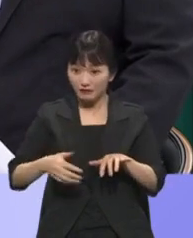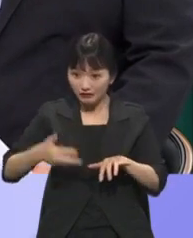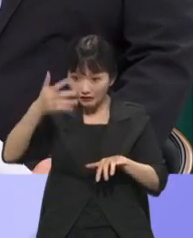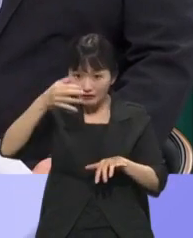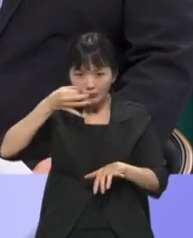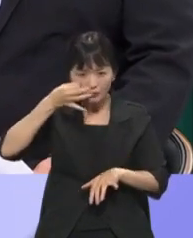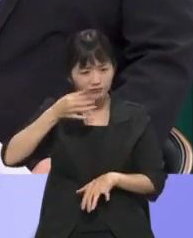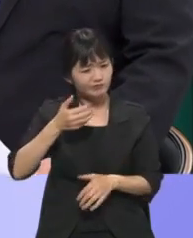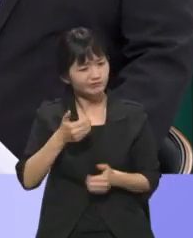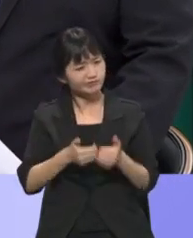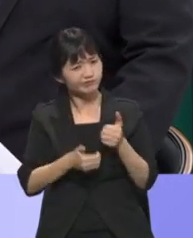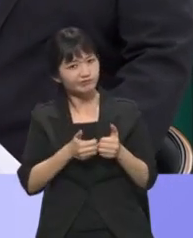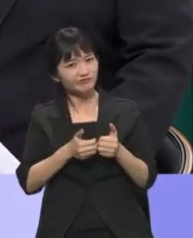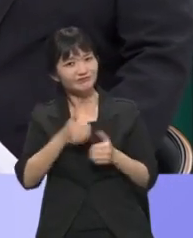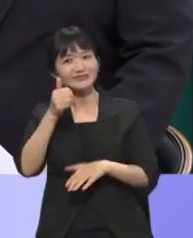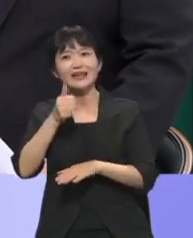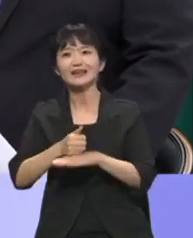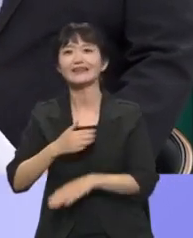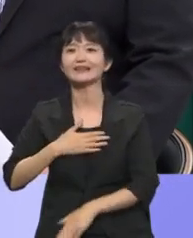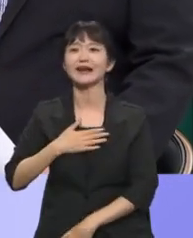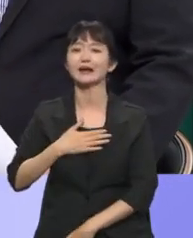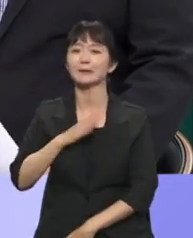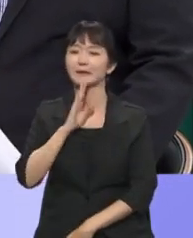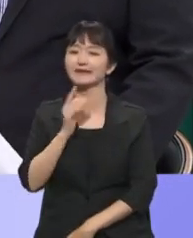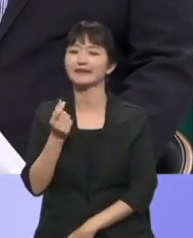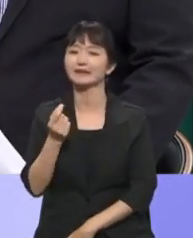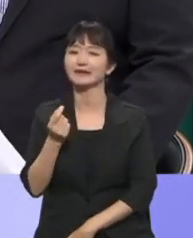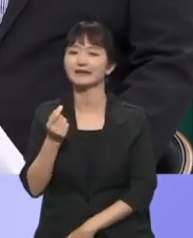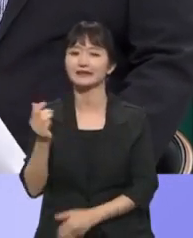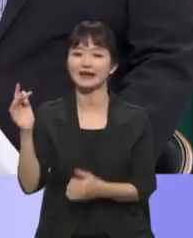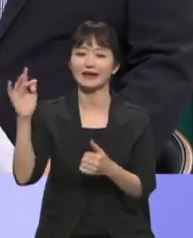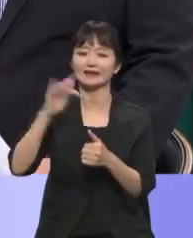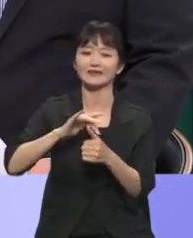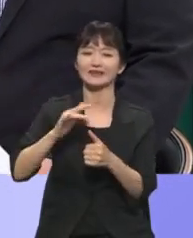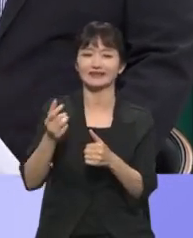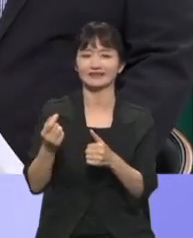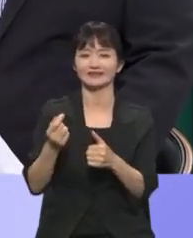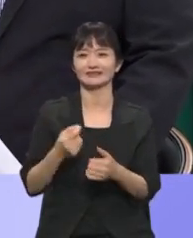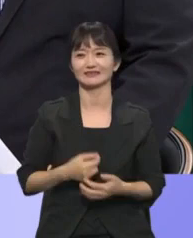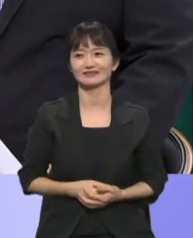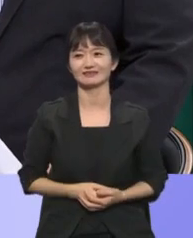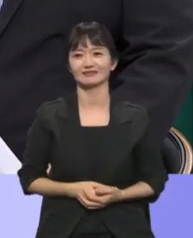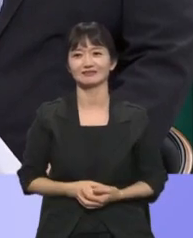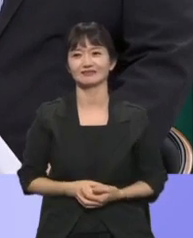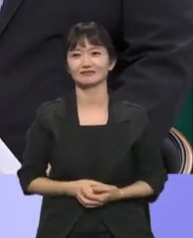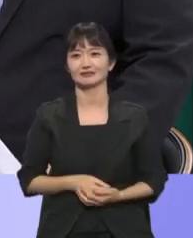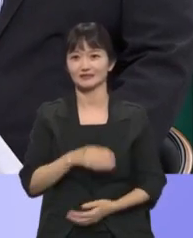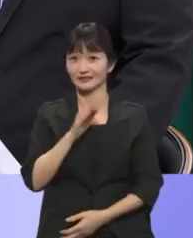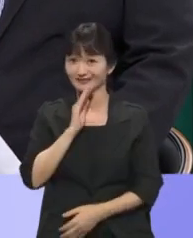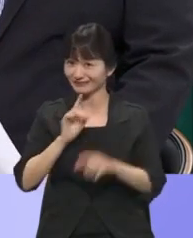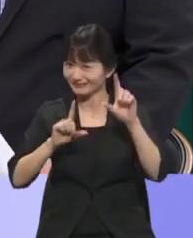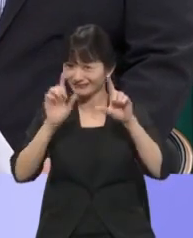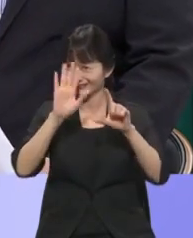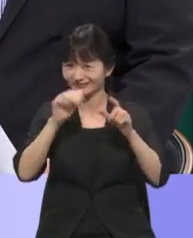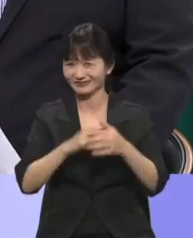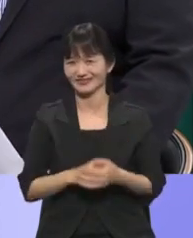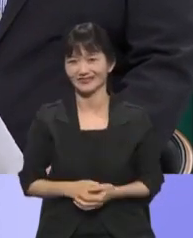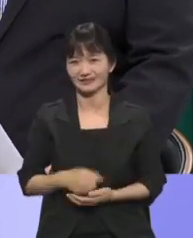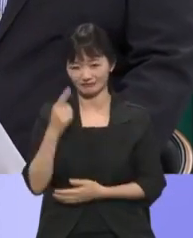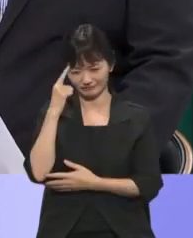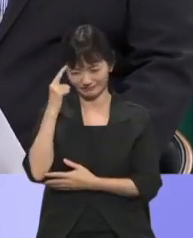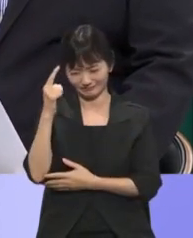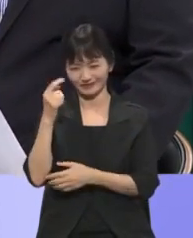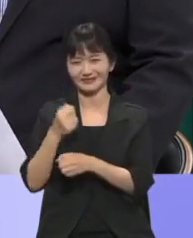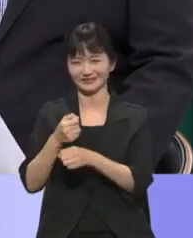나중에 저게 자신이다 이렇게 이제 비일을 하는 모습들을 아닌 거잖아요 창작물인 거잖아